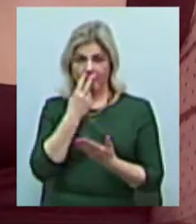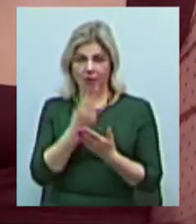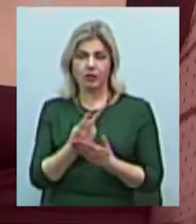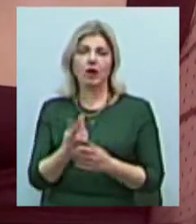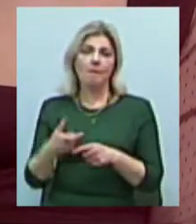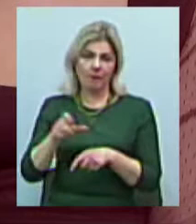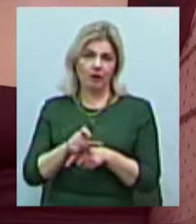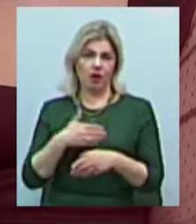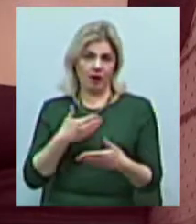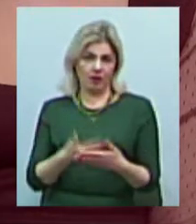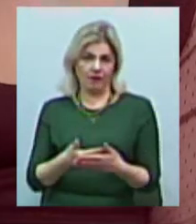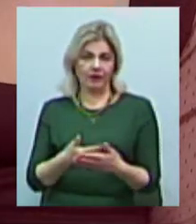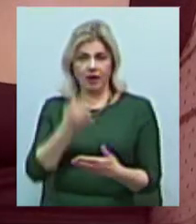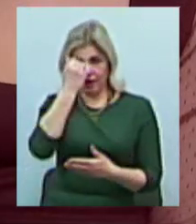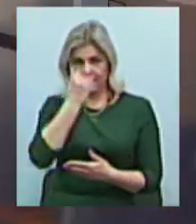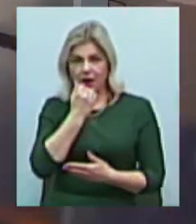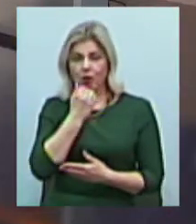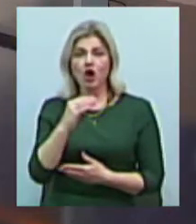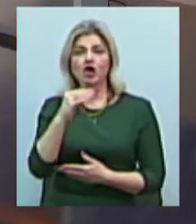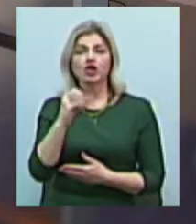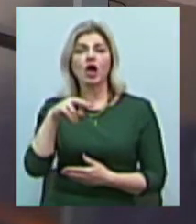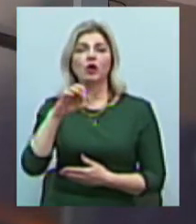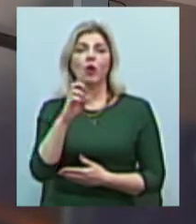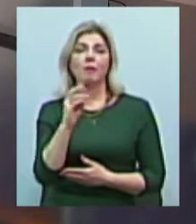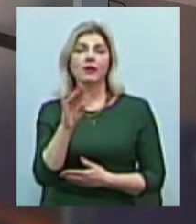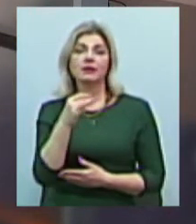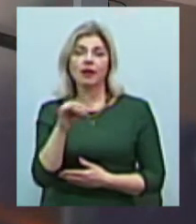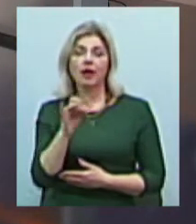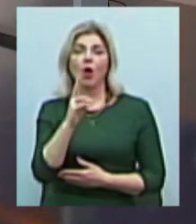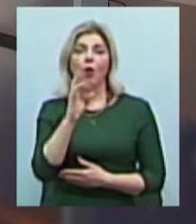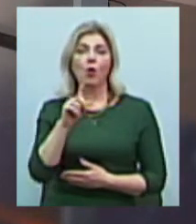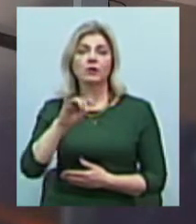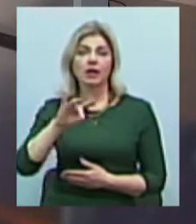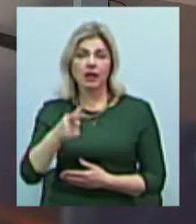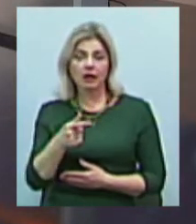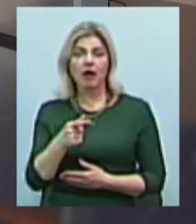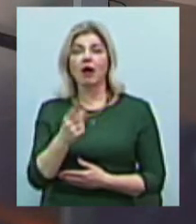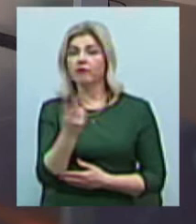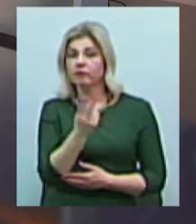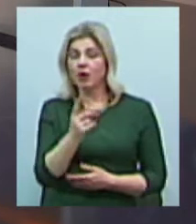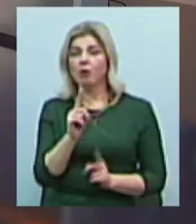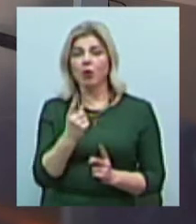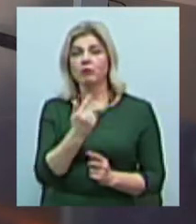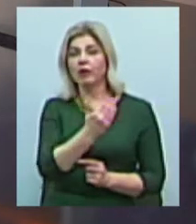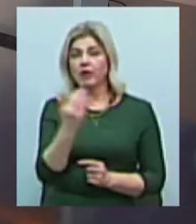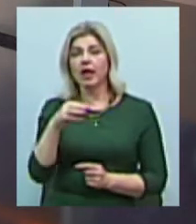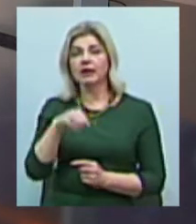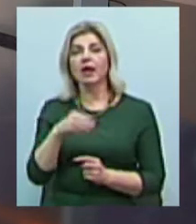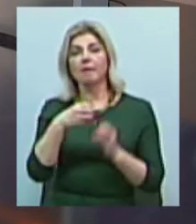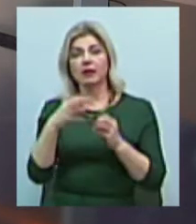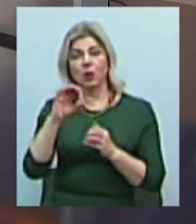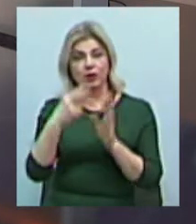активних. Дякую, до речі, Жолобецькому Олександру Санчу і Козирю Борису Юрійовичу, бо якраз Т-1507